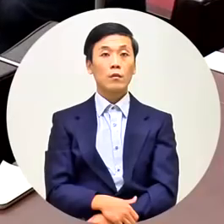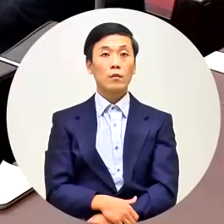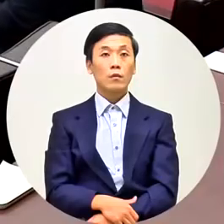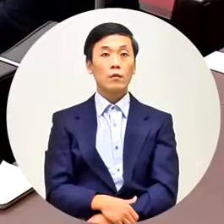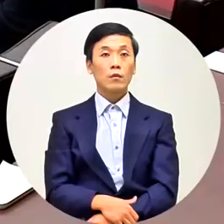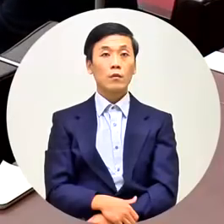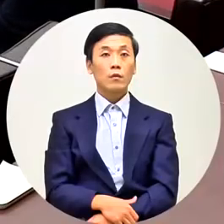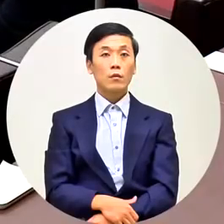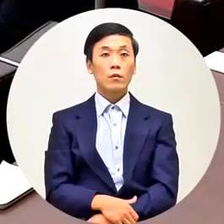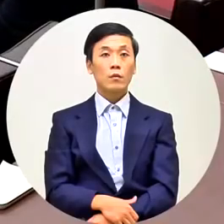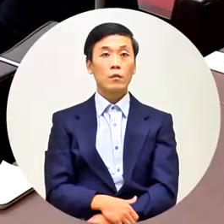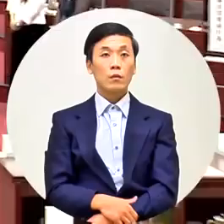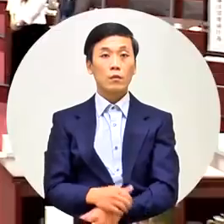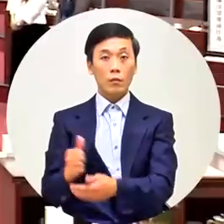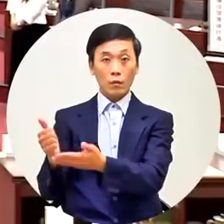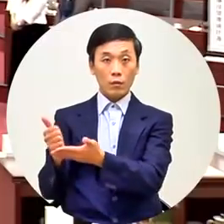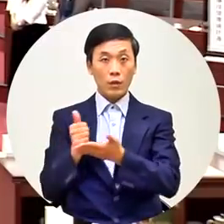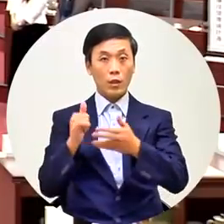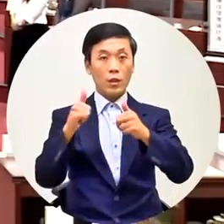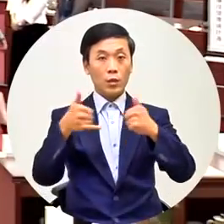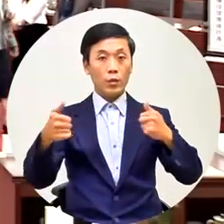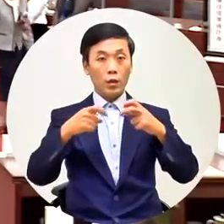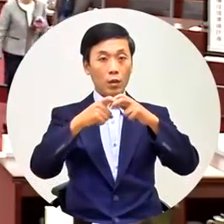请李顺进议员领取选票。